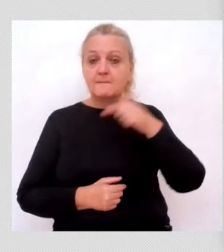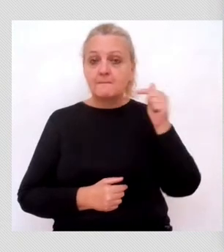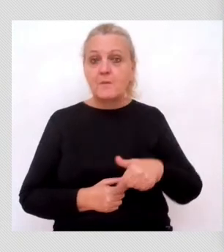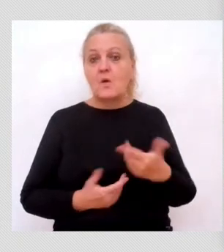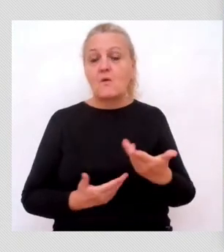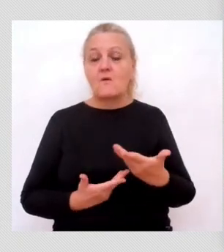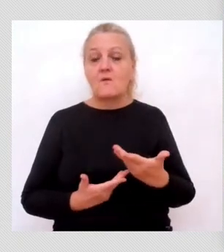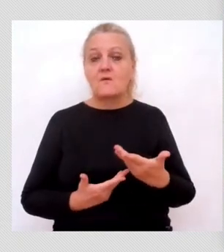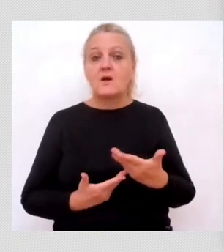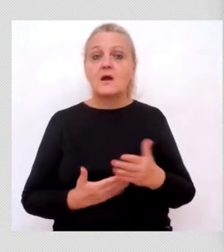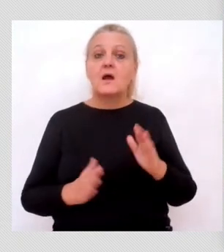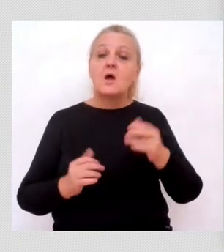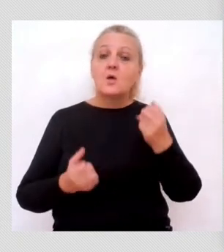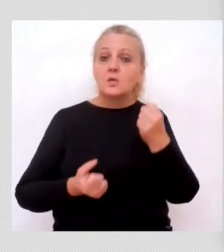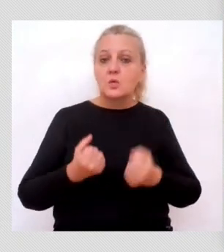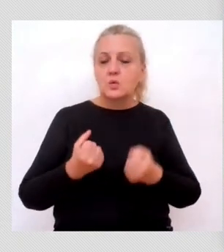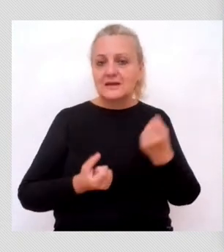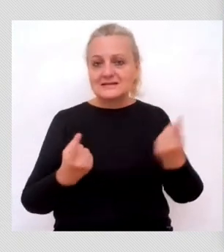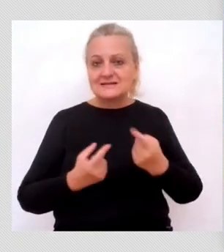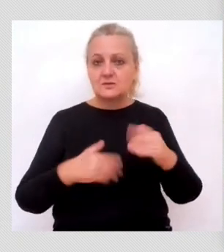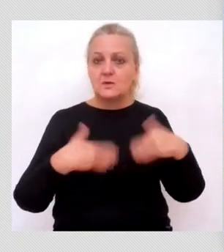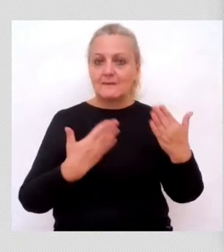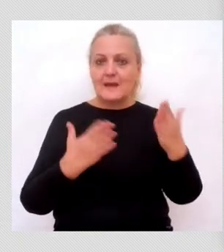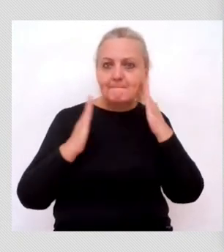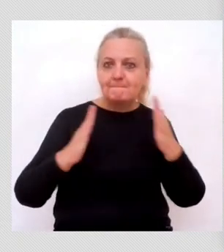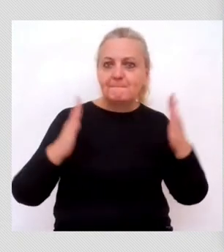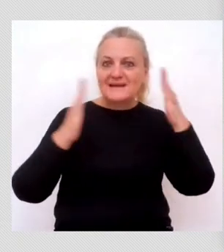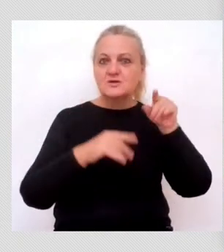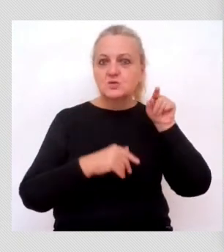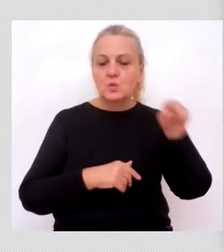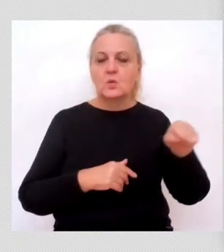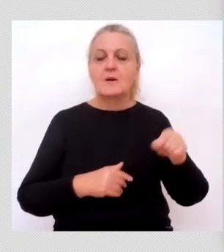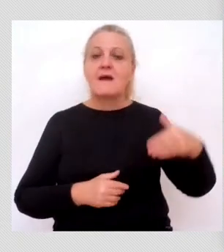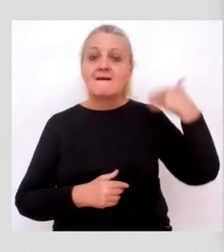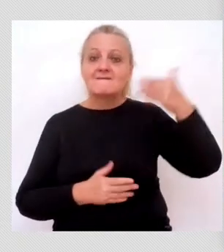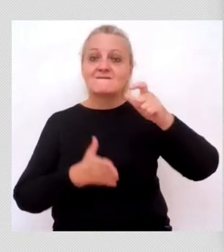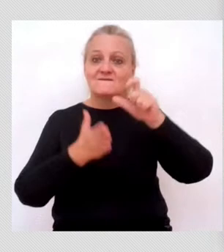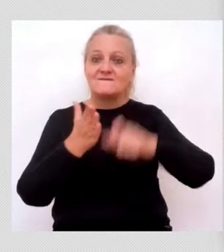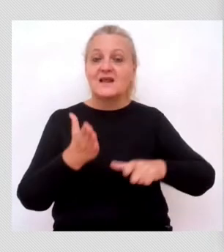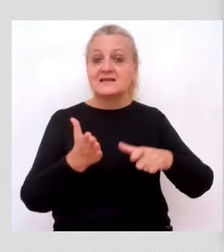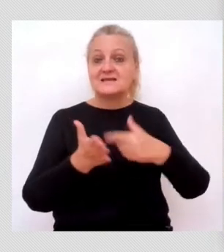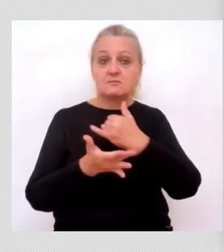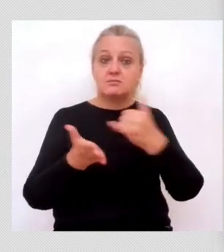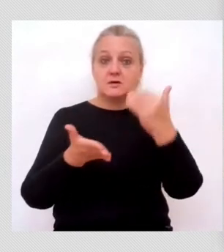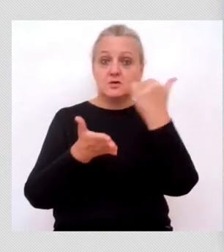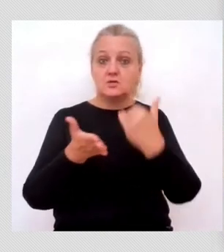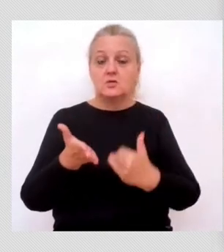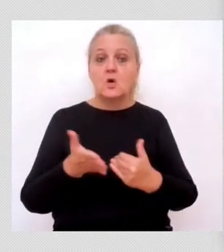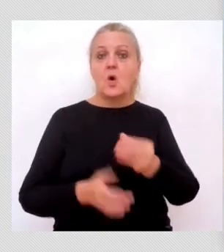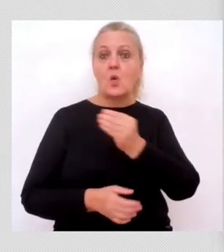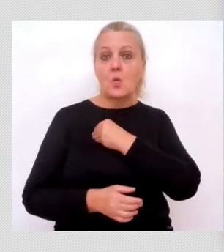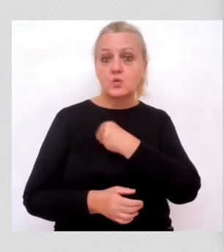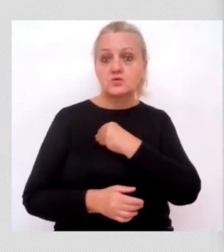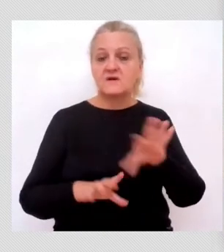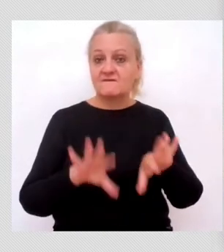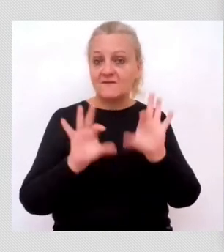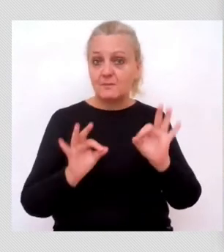niektórych biskupów w trudnej sytuacji i zaproponować im, żeby wystąpili z listami pasterskimi dotyczącymi uczciwości